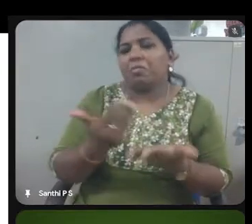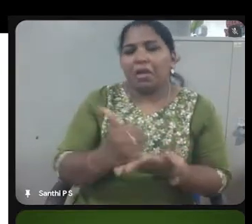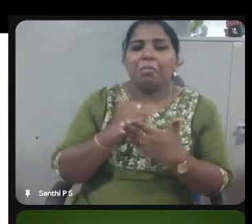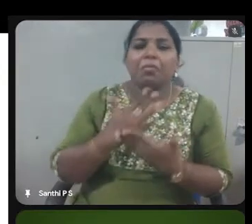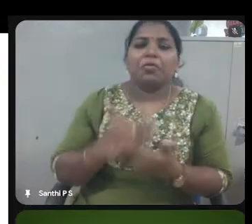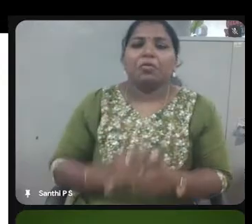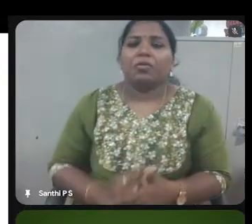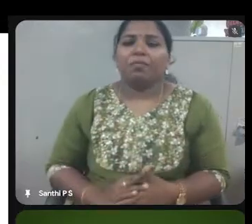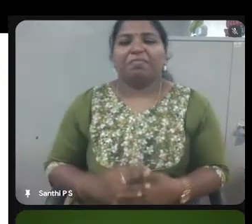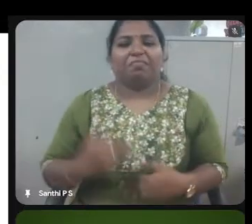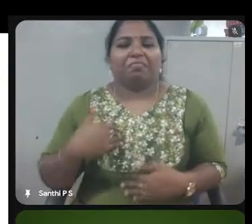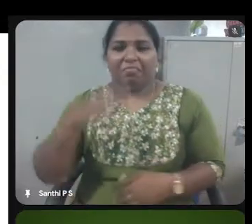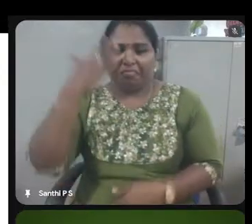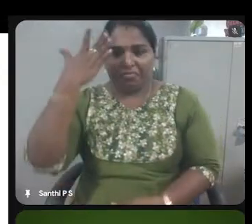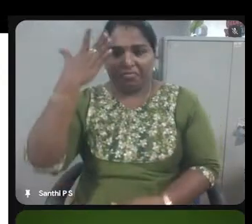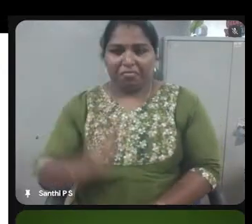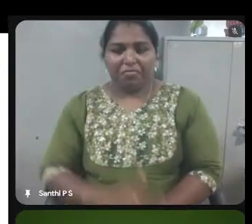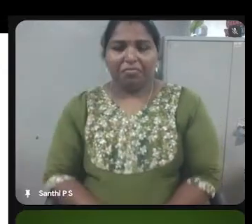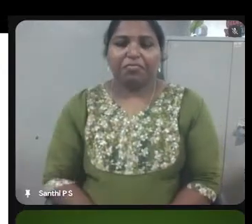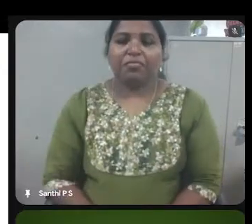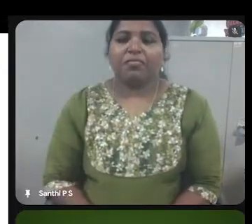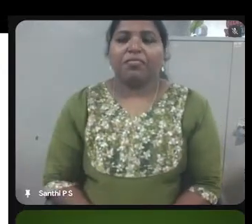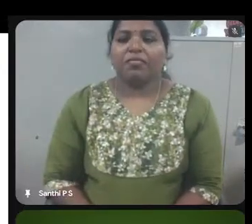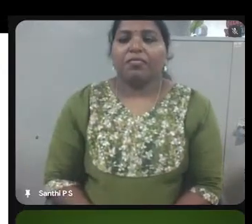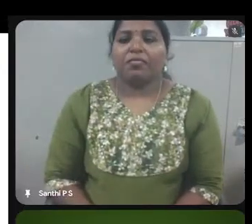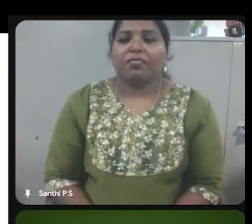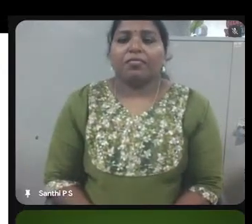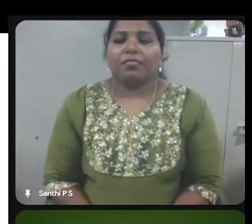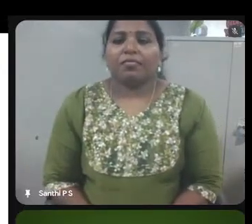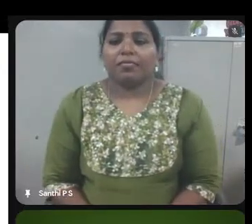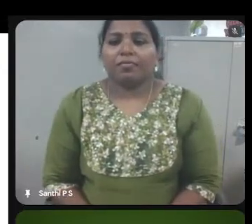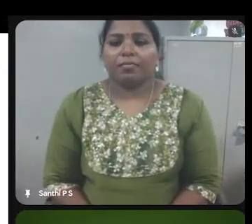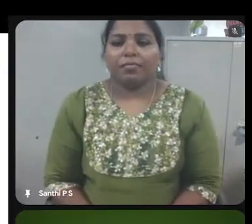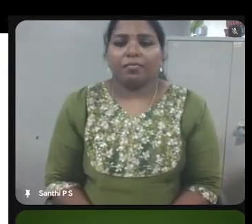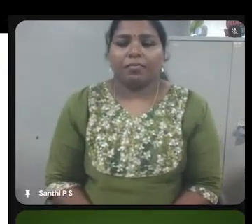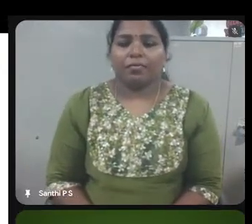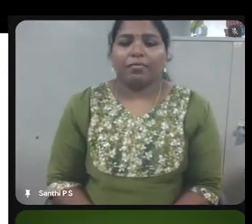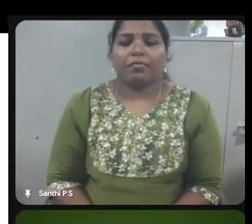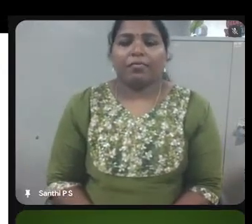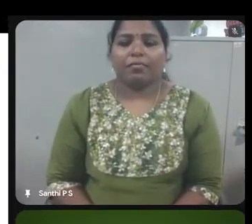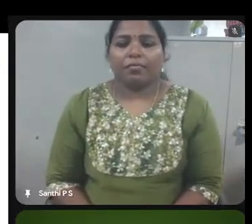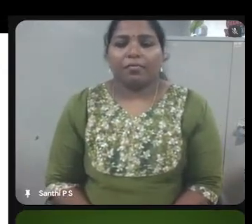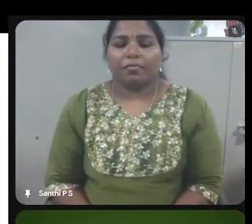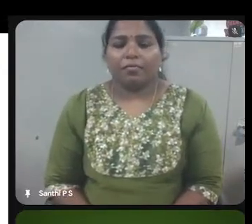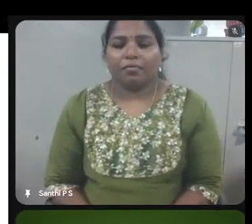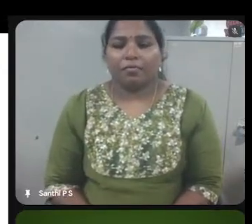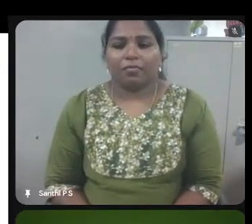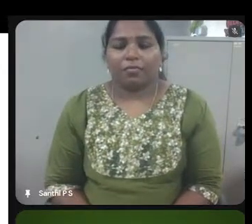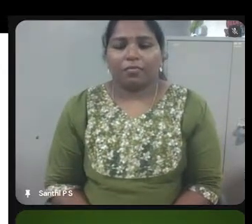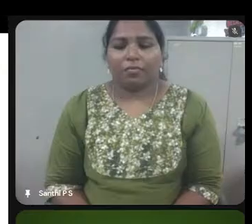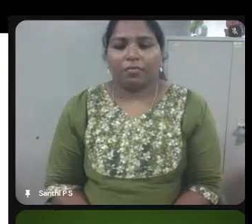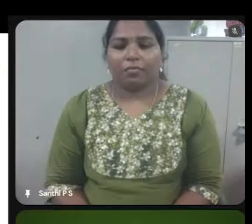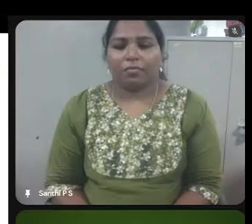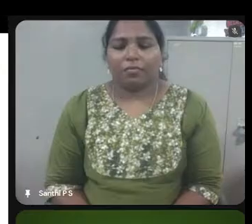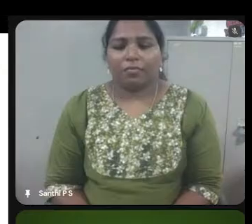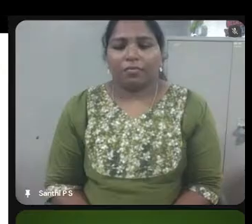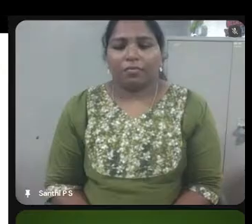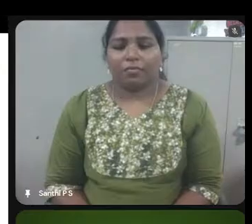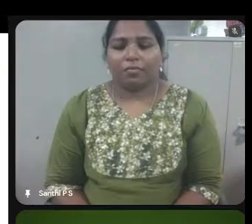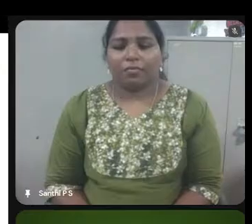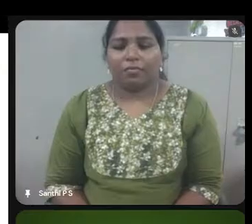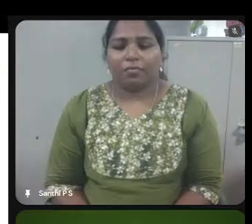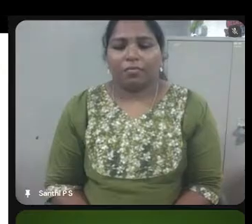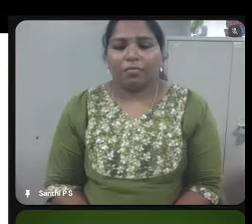പറ്റും. ഞങ്ങൾക്ക് അറിയത്തില്ല. ഓക്കെ മാഡം. നമ്മുടെ ഒരു പാർട്ടിസിപ്പന്റ് ഒരു പോക്സോ